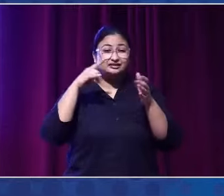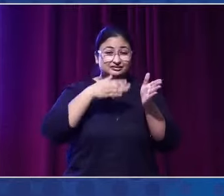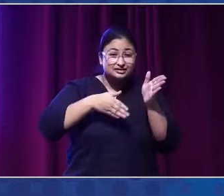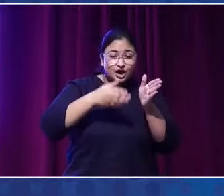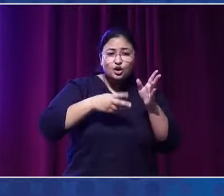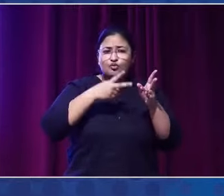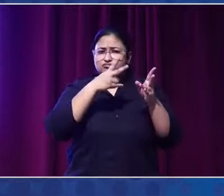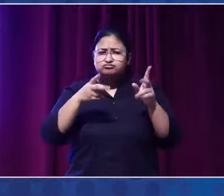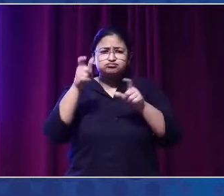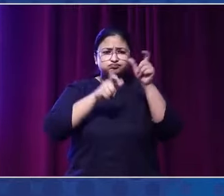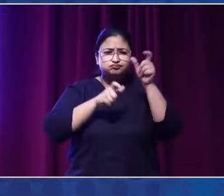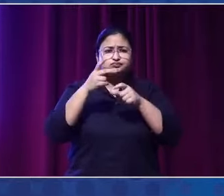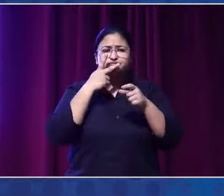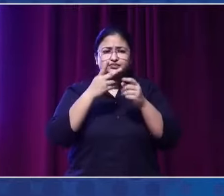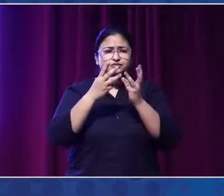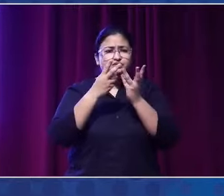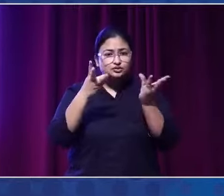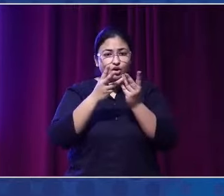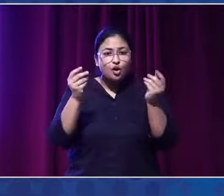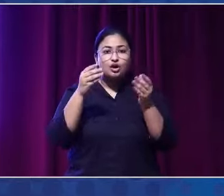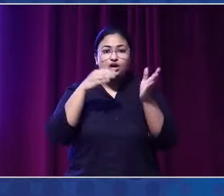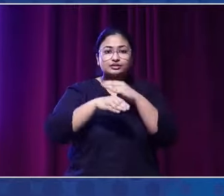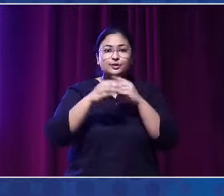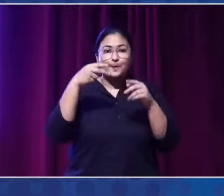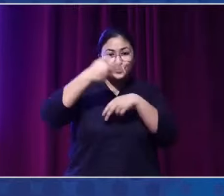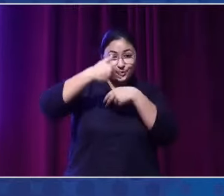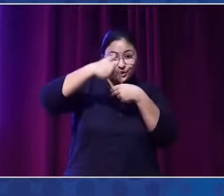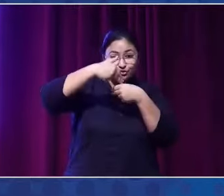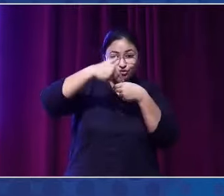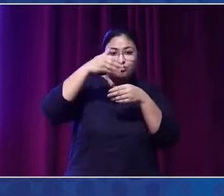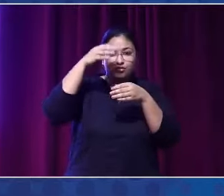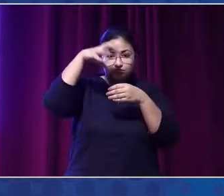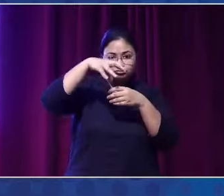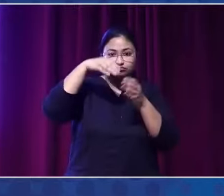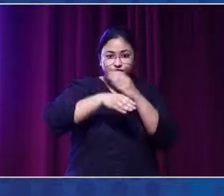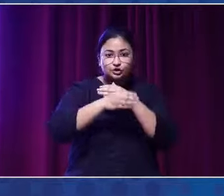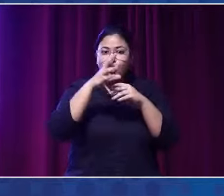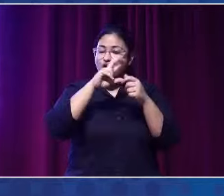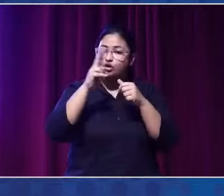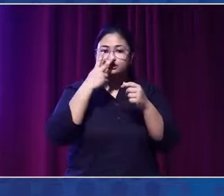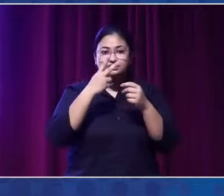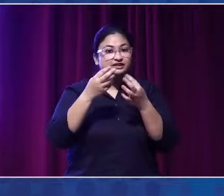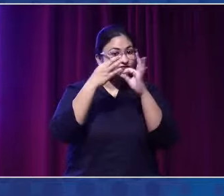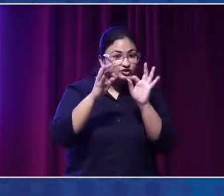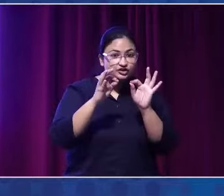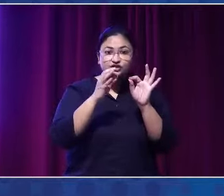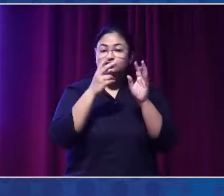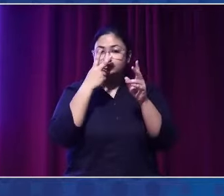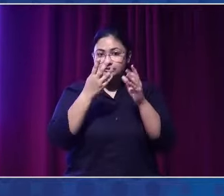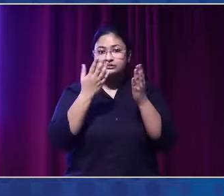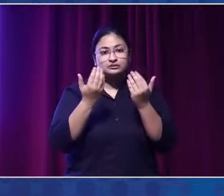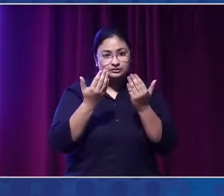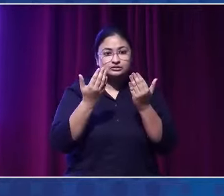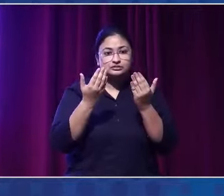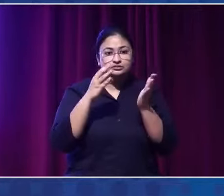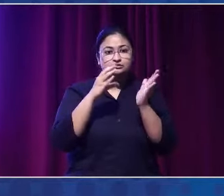आपने सबने देखा होगा, किसी भी पेट्रोल पंप पे जाइए अभी भी सब पे आपको भरा मिले, ऑल फ्री ऑफ कॉस्ट, ऑल प्रो बोनो, एंड वी थैंक ऑल ऑफ